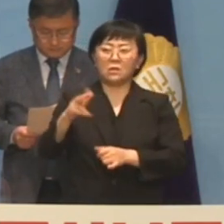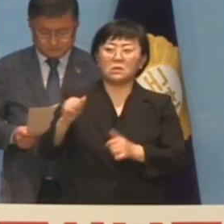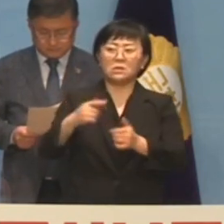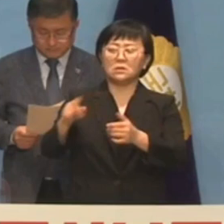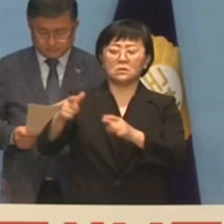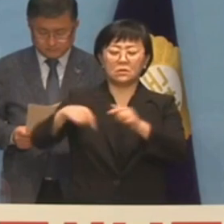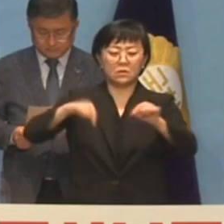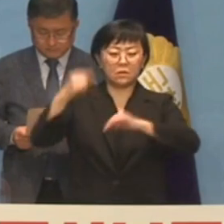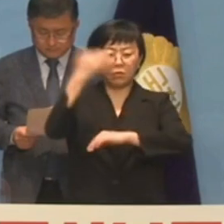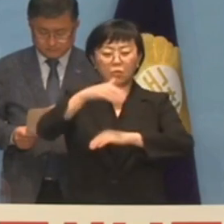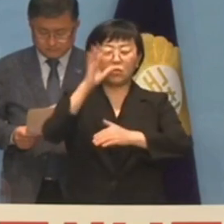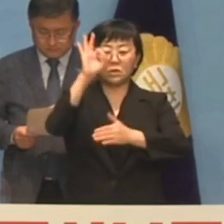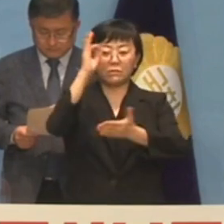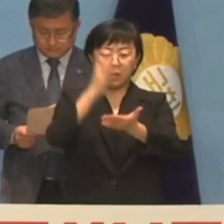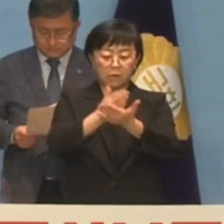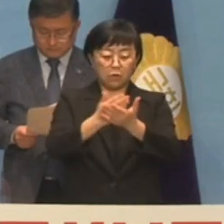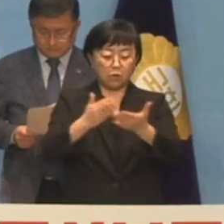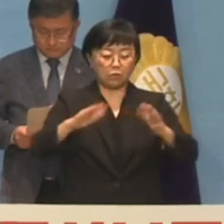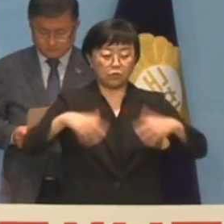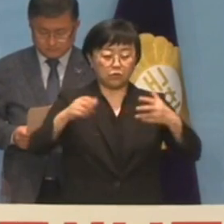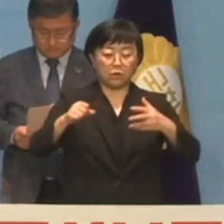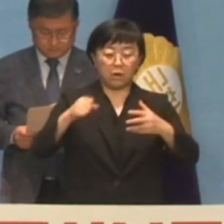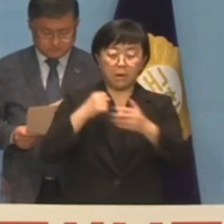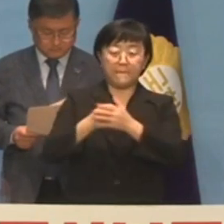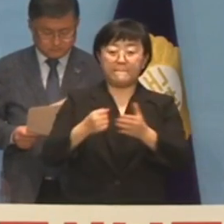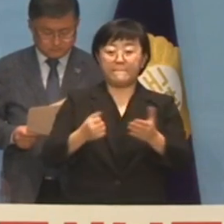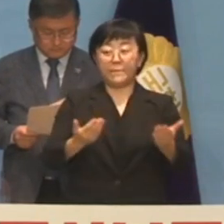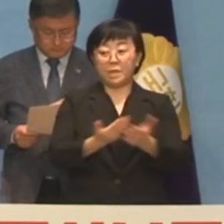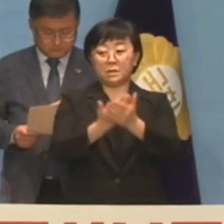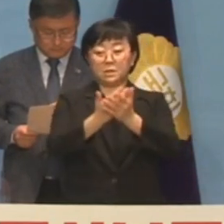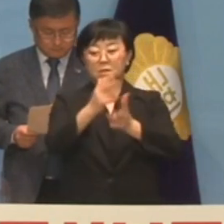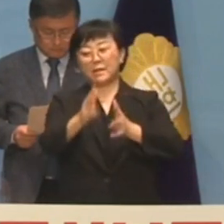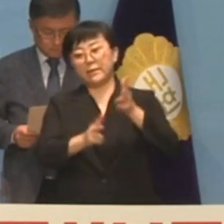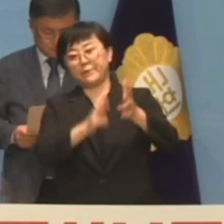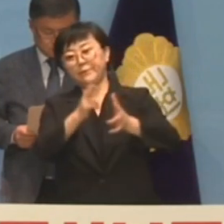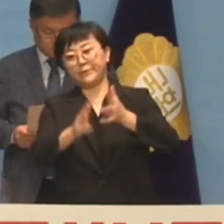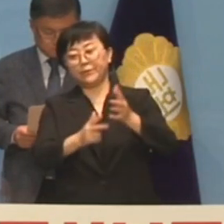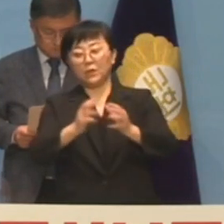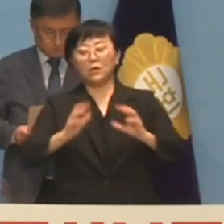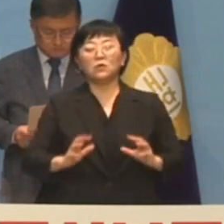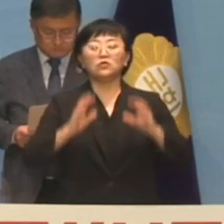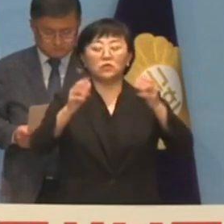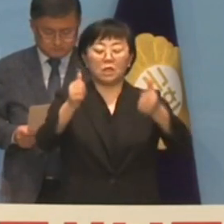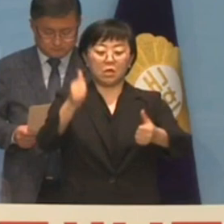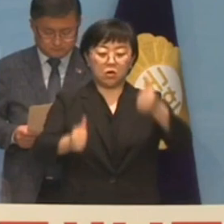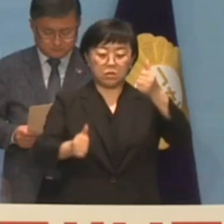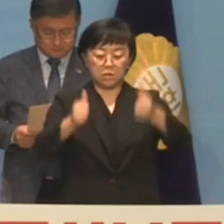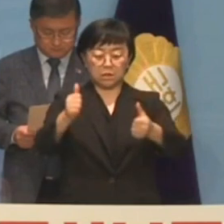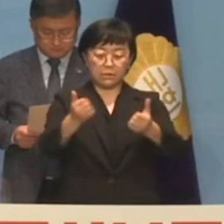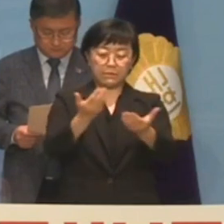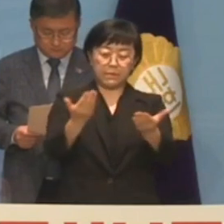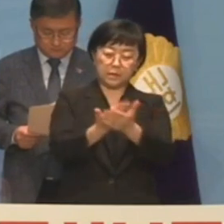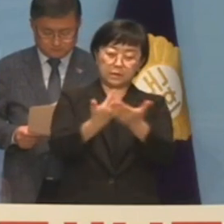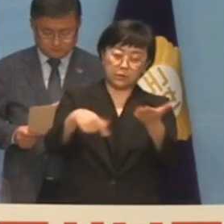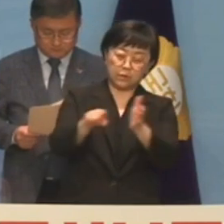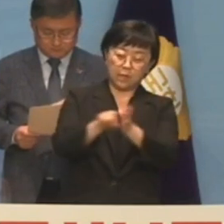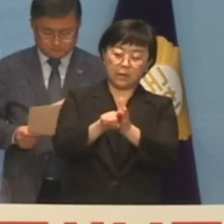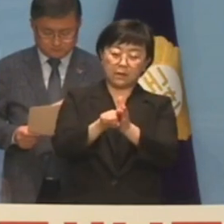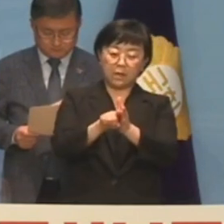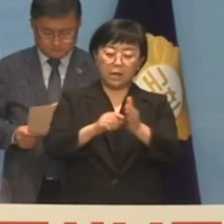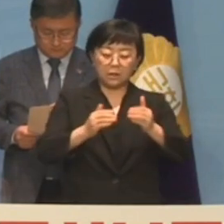벗어나 대한민국 풍력발전의 활성화와 풍력산업의 국제 경쟁력 제고를 위한 긴